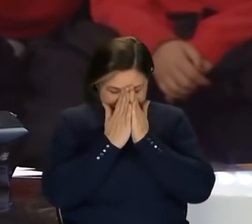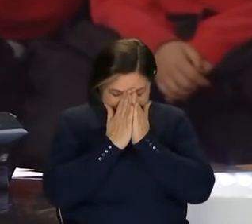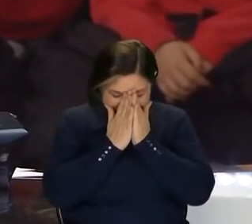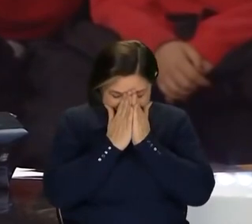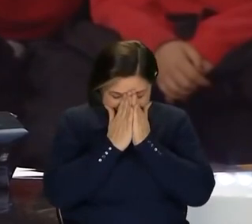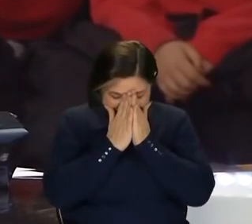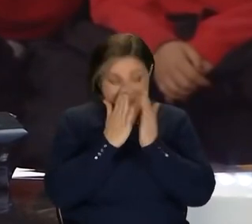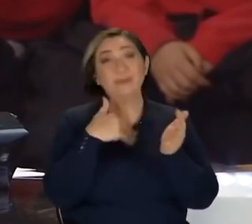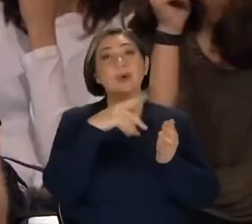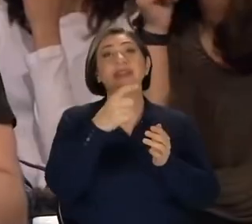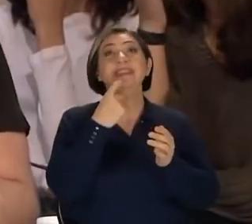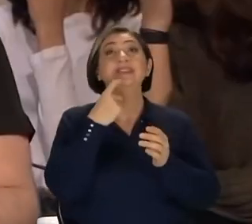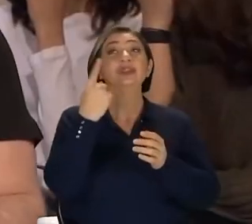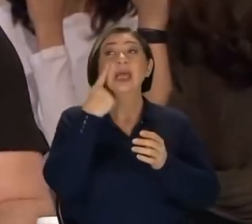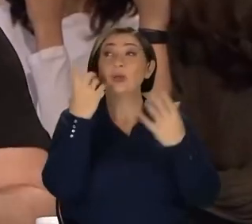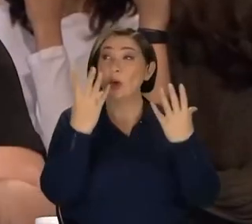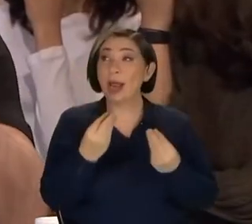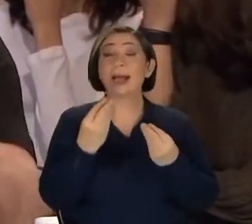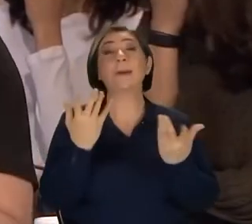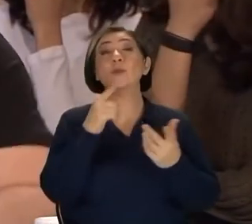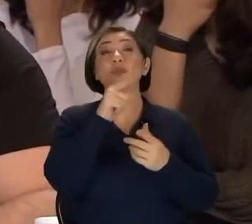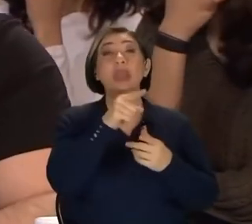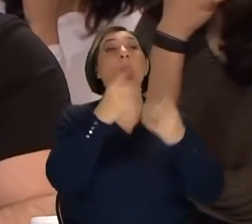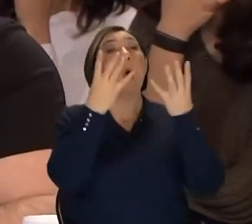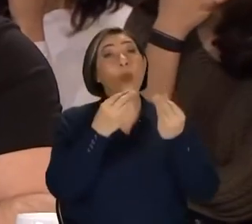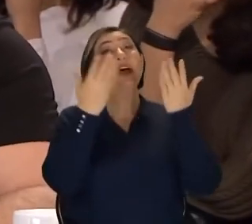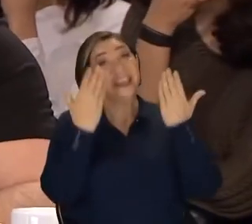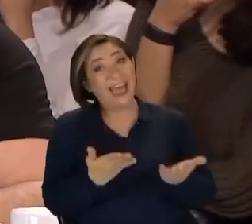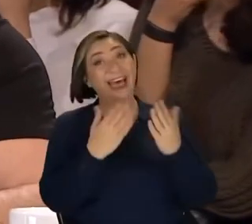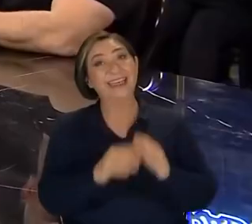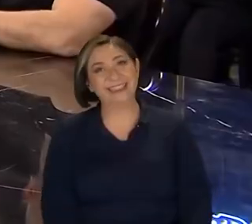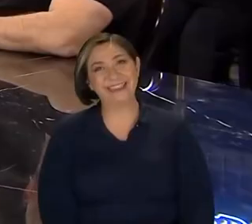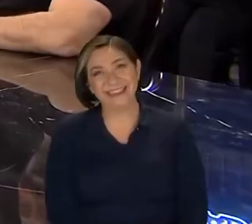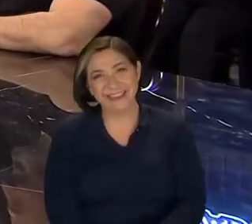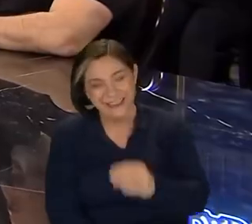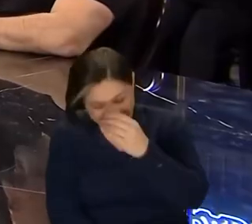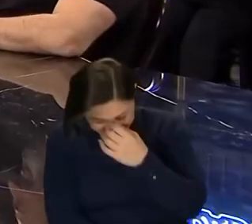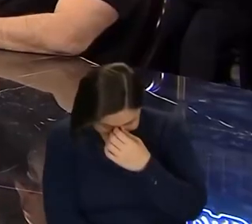ben çağın şahidi olarak şunu soruyorum. Yani bunlar oluyor da.